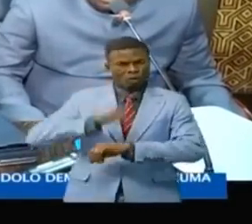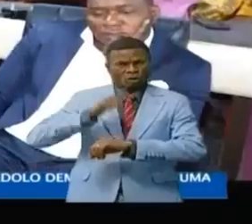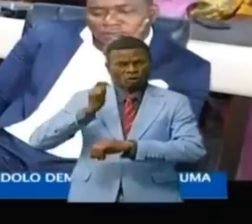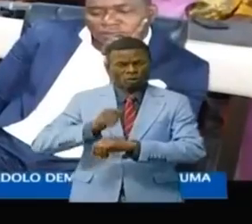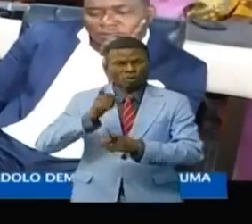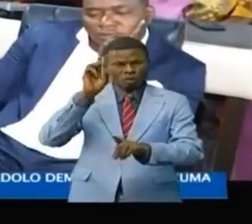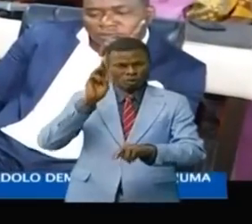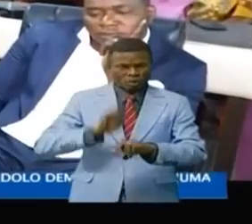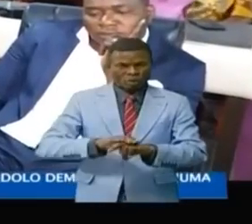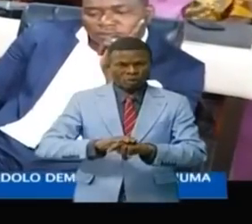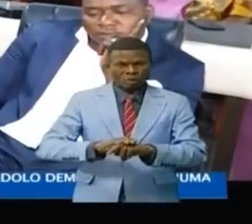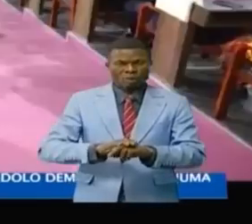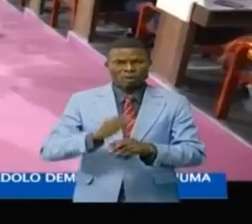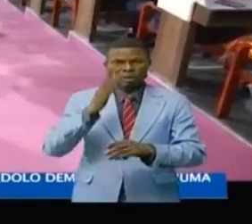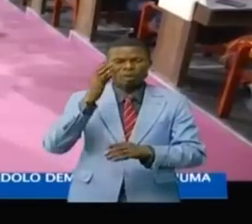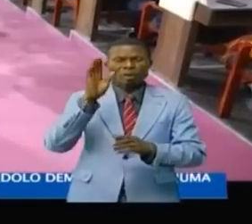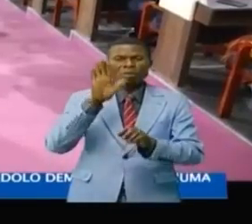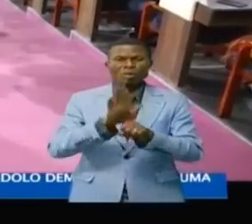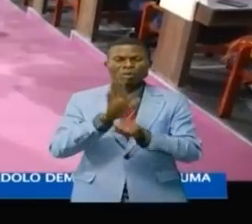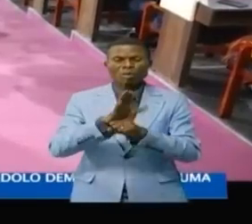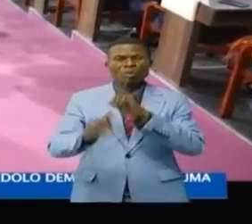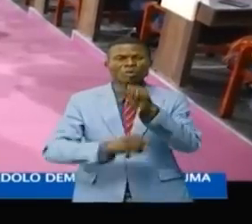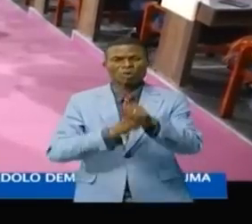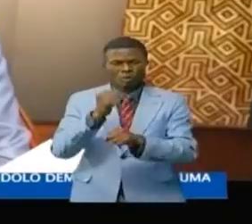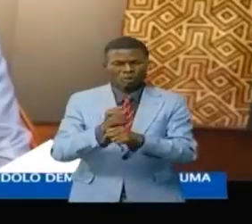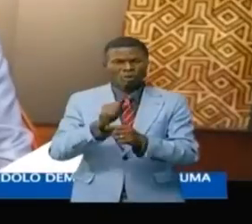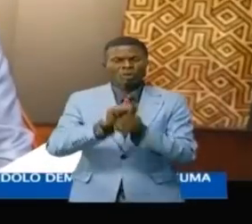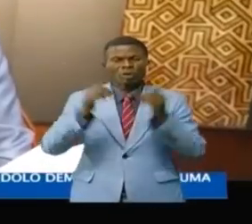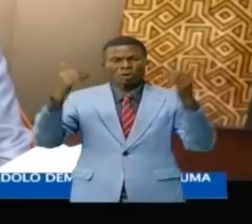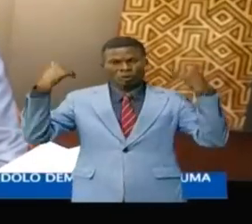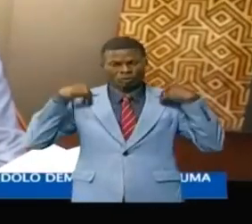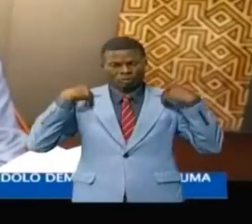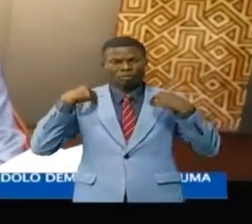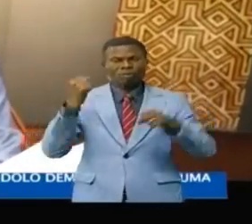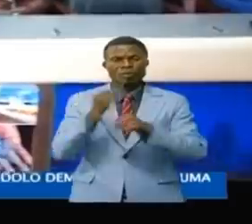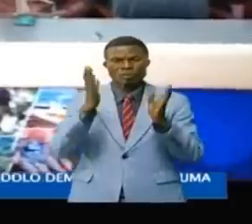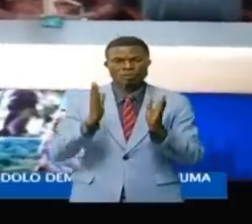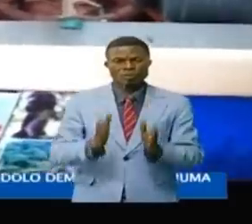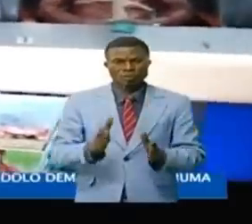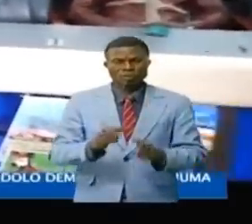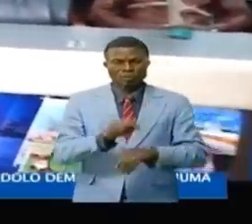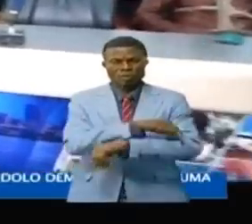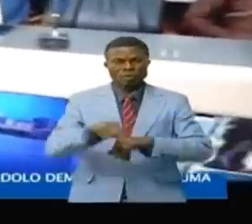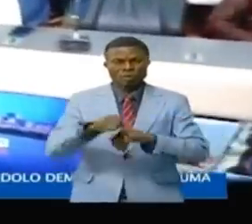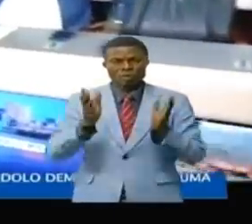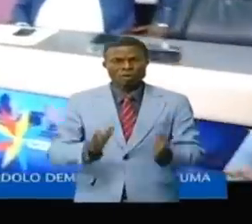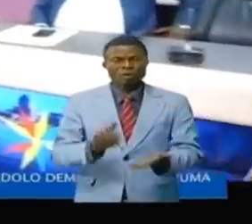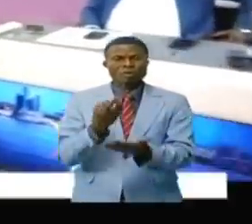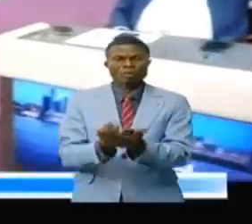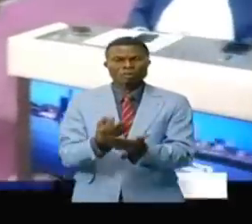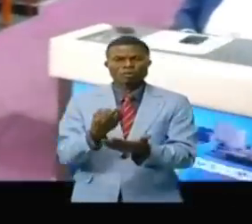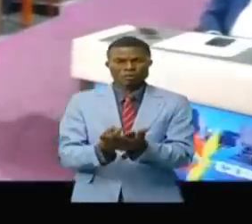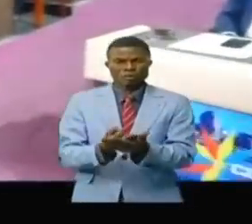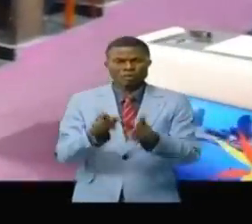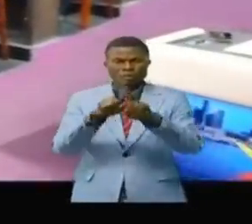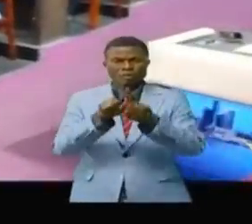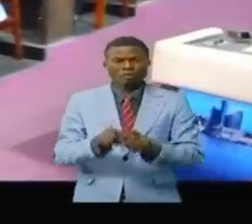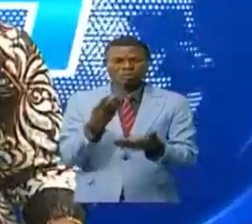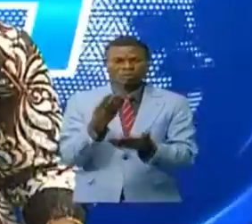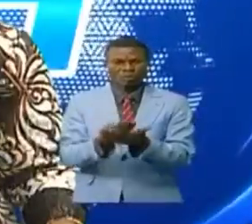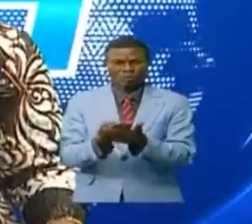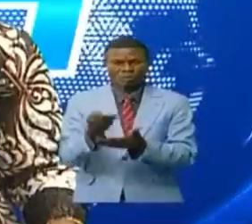subie pendant plus d'une décennie par des cadres et agents des administrations des finances et du